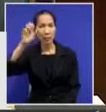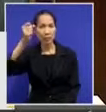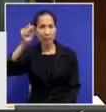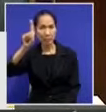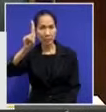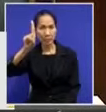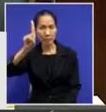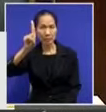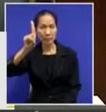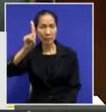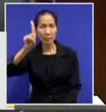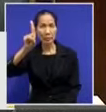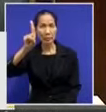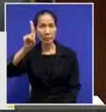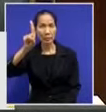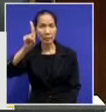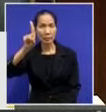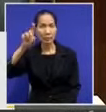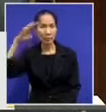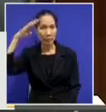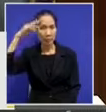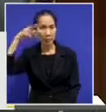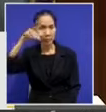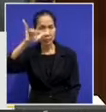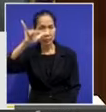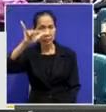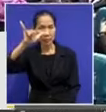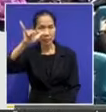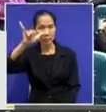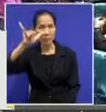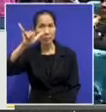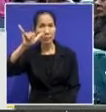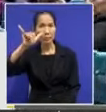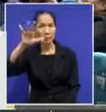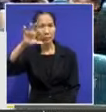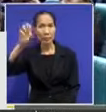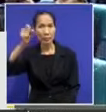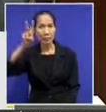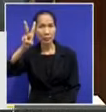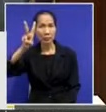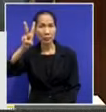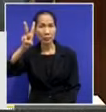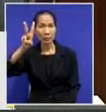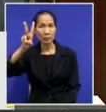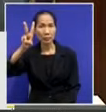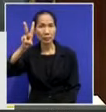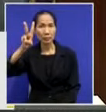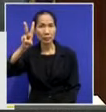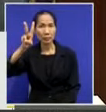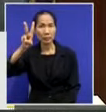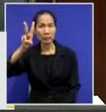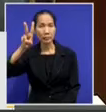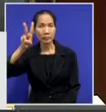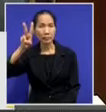นายวีรกรคำประกอบ พลเอกประยุทธ์จันทร์โอชาครับ 512นายวีรชัย